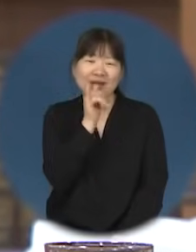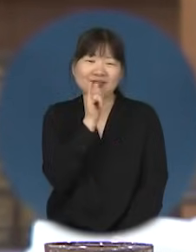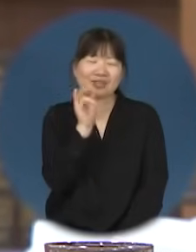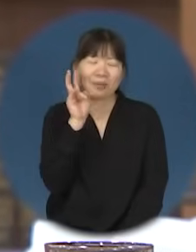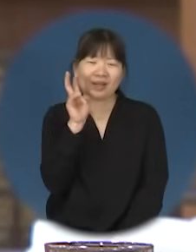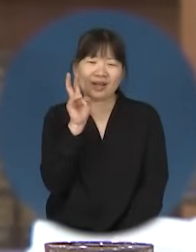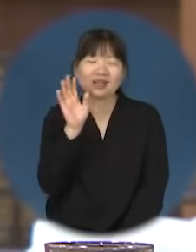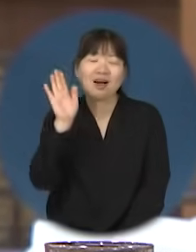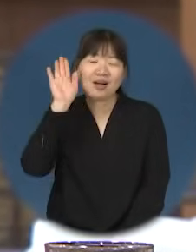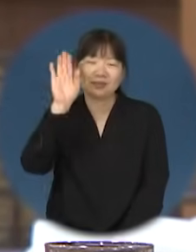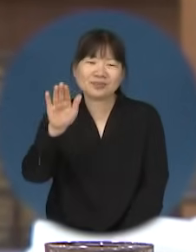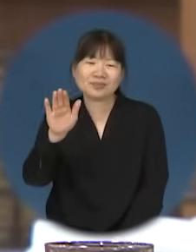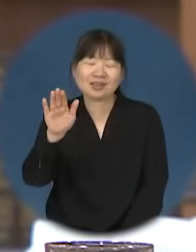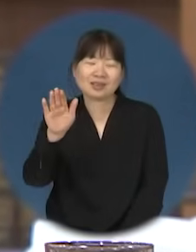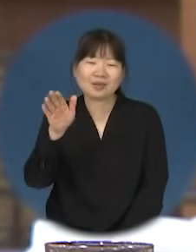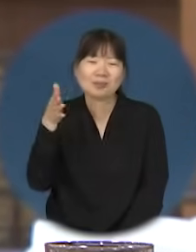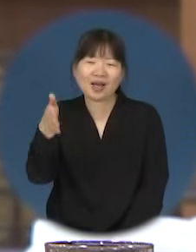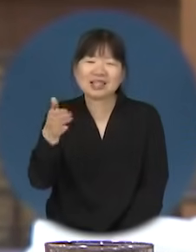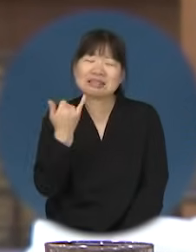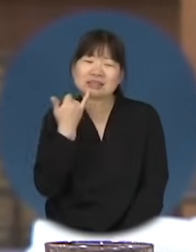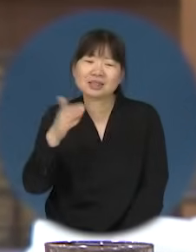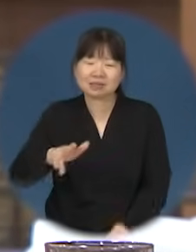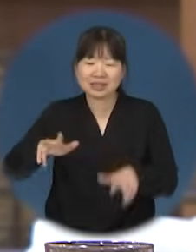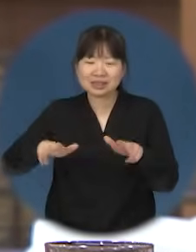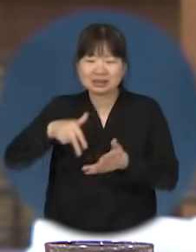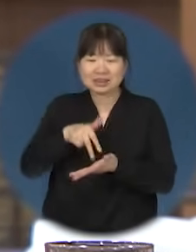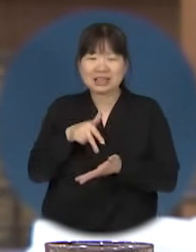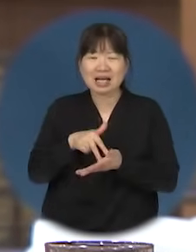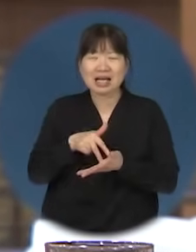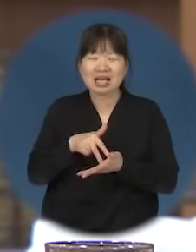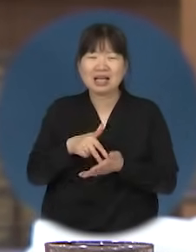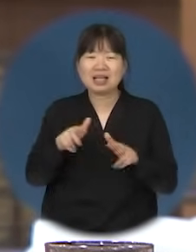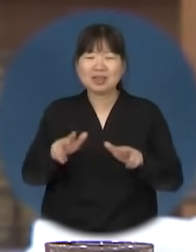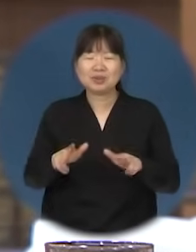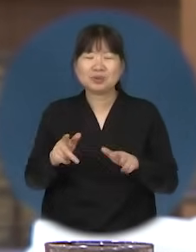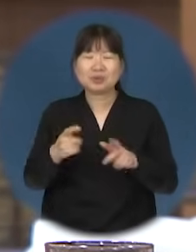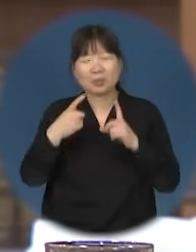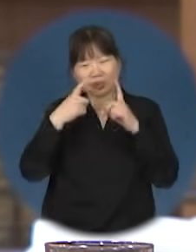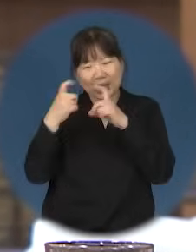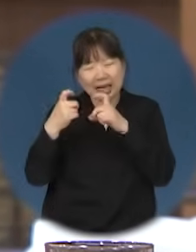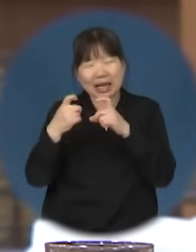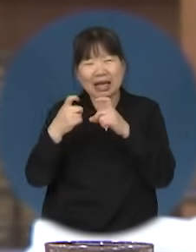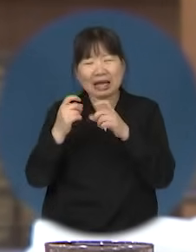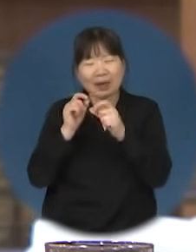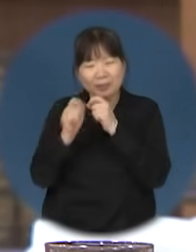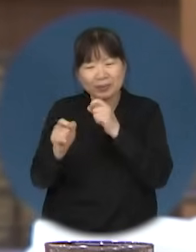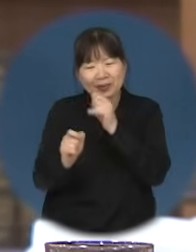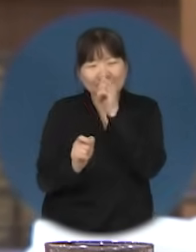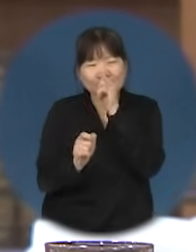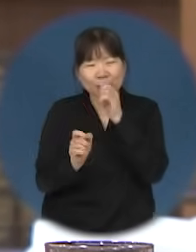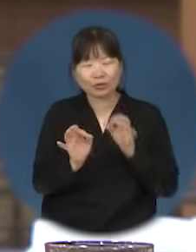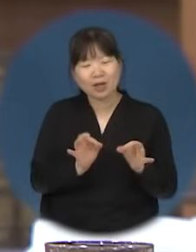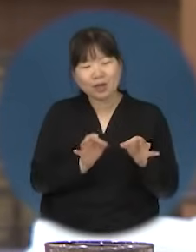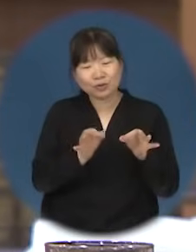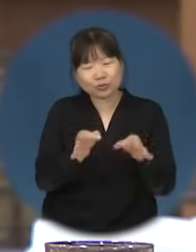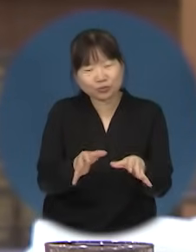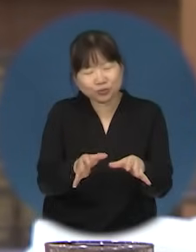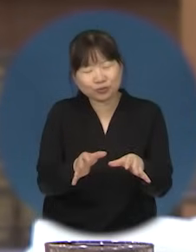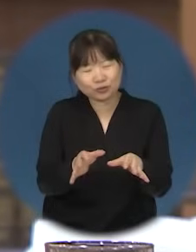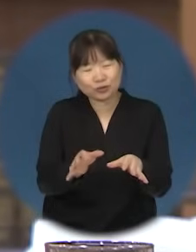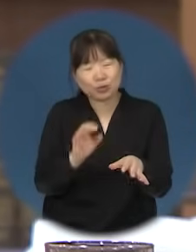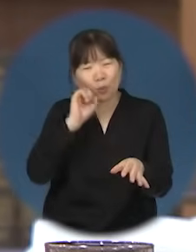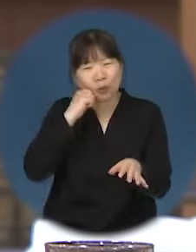미래 방향까지는 좋은데 지금 단계로 봐서는 거품도 많이 껴 있고 투기 시장화되어 있고 털릴 위험도